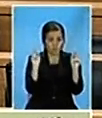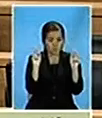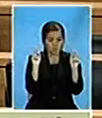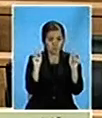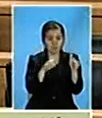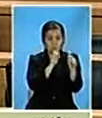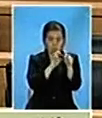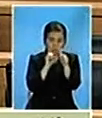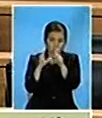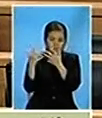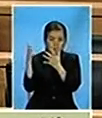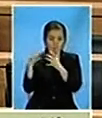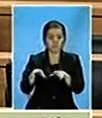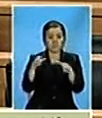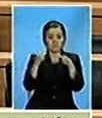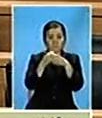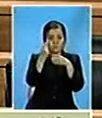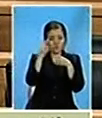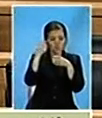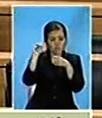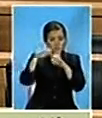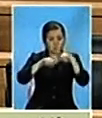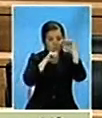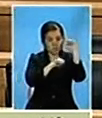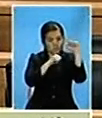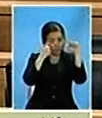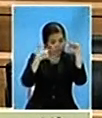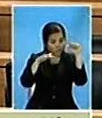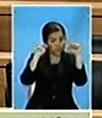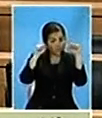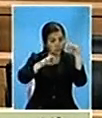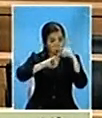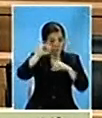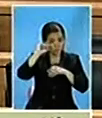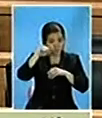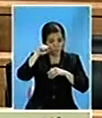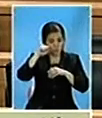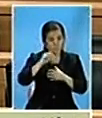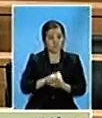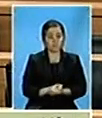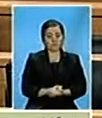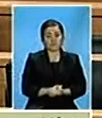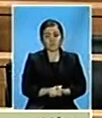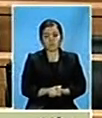ำเนี่ยรัฐมนตรีก็ไม่สามารถประกาศได้อันนี้ถูกต้องใช่ไหมครับนะฮะ